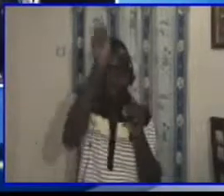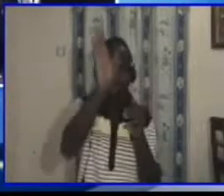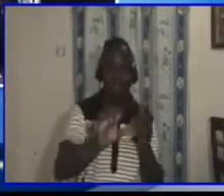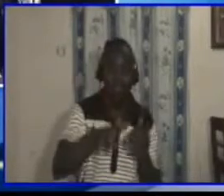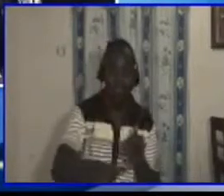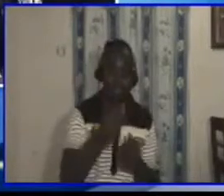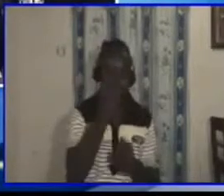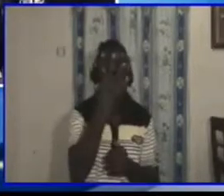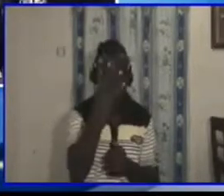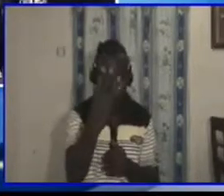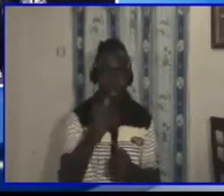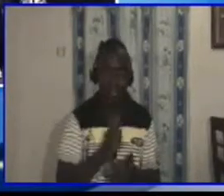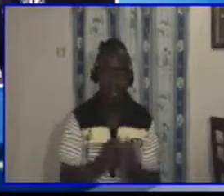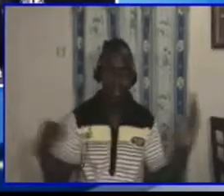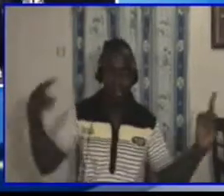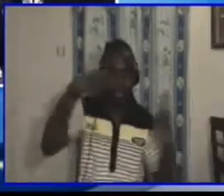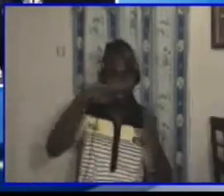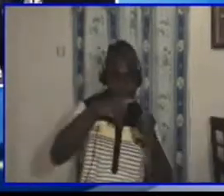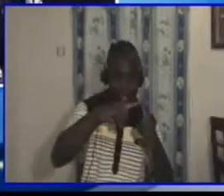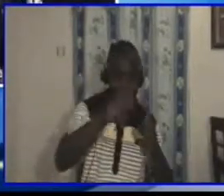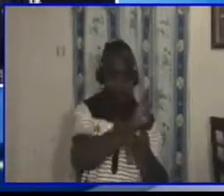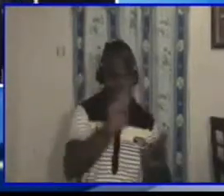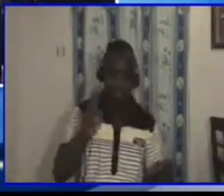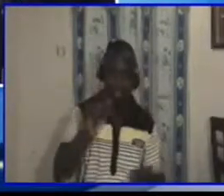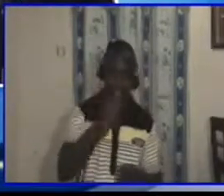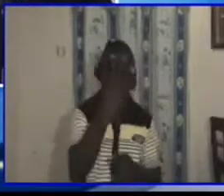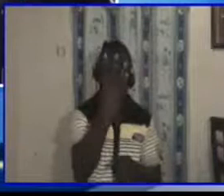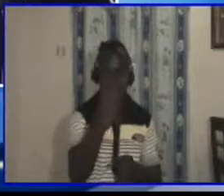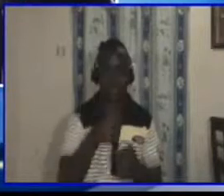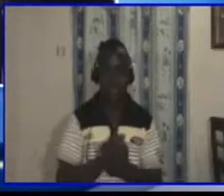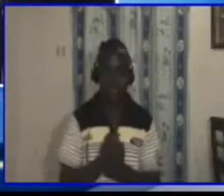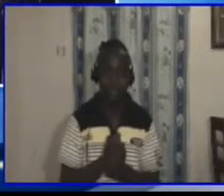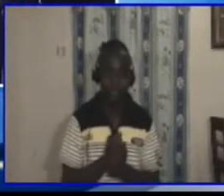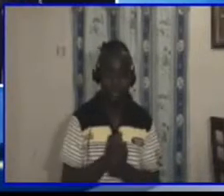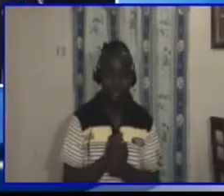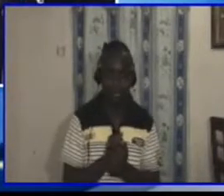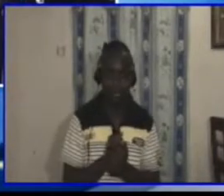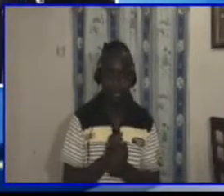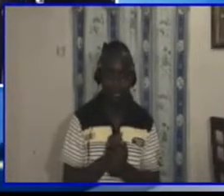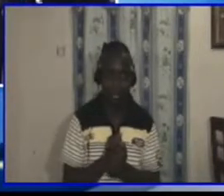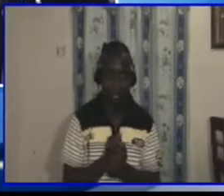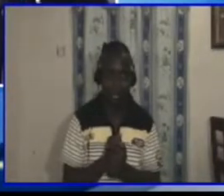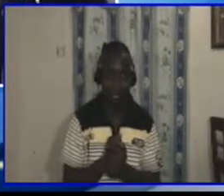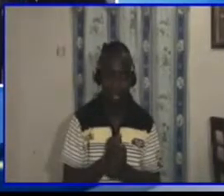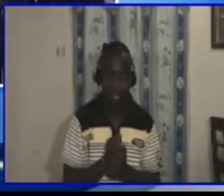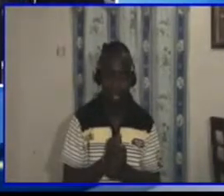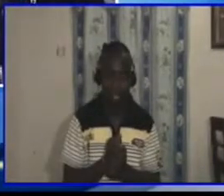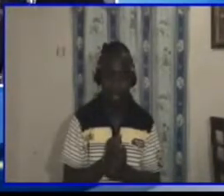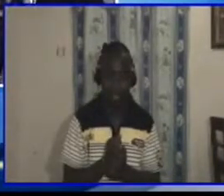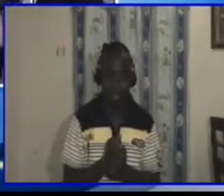che secondo matteo capitolo 24 verso 14